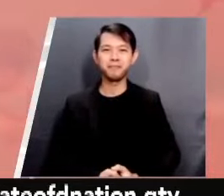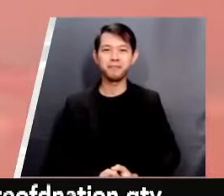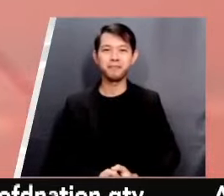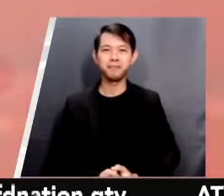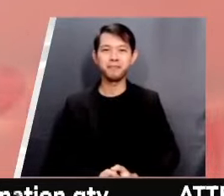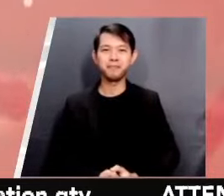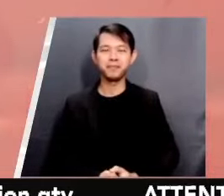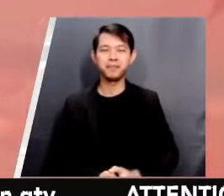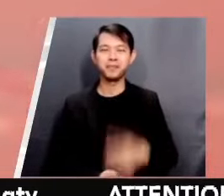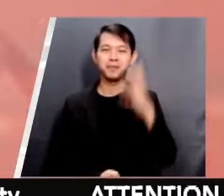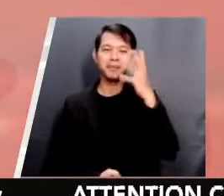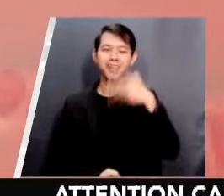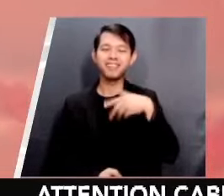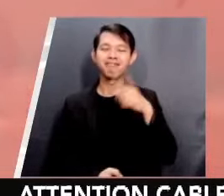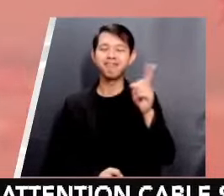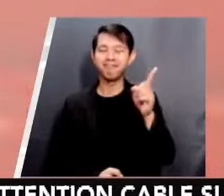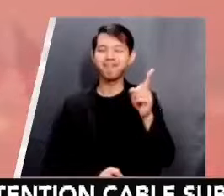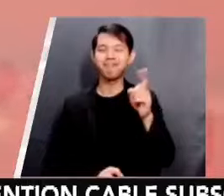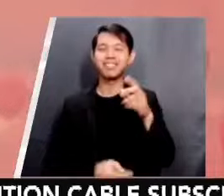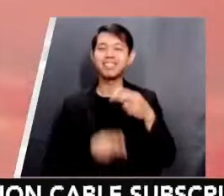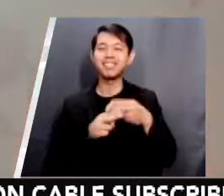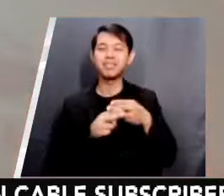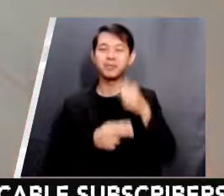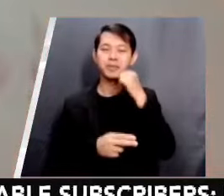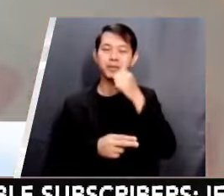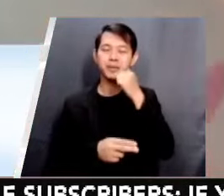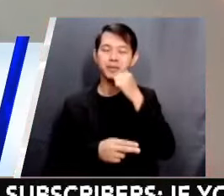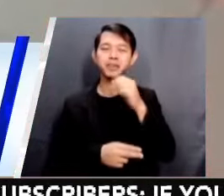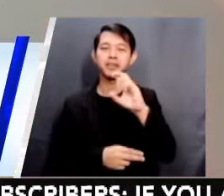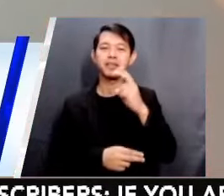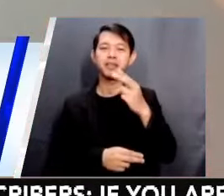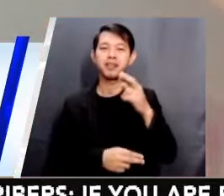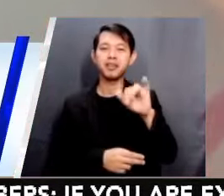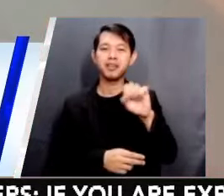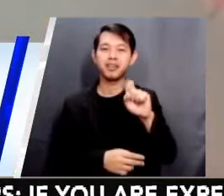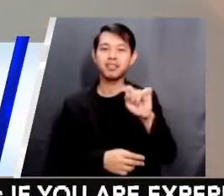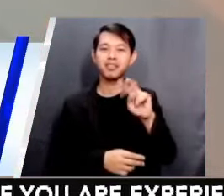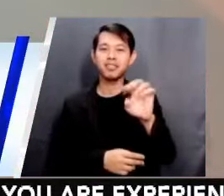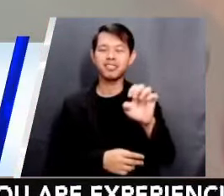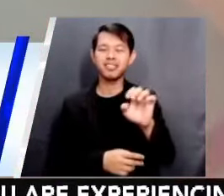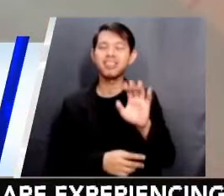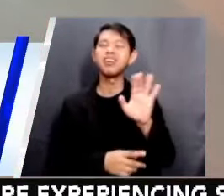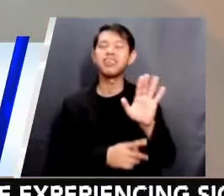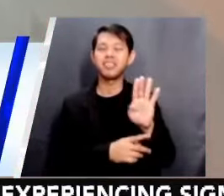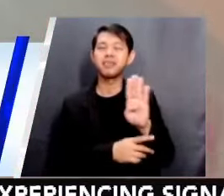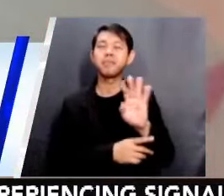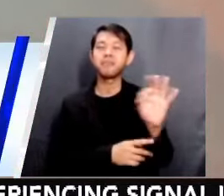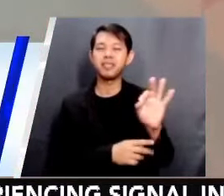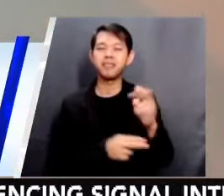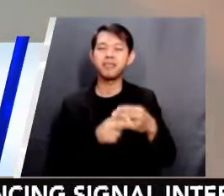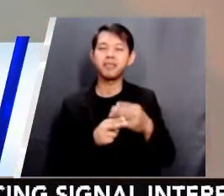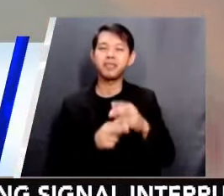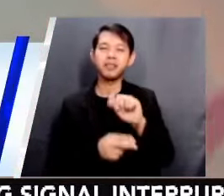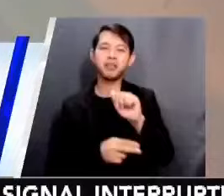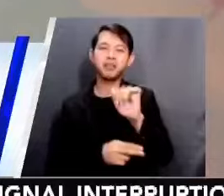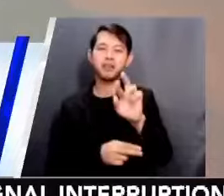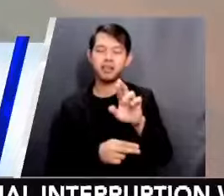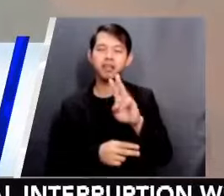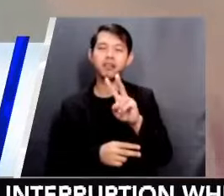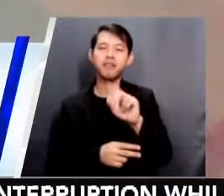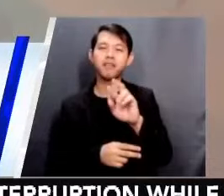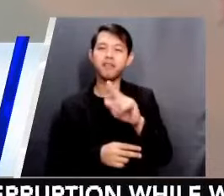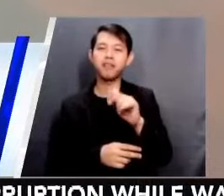Christine Joy Gonzalez. One and only focus ng kanyang boyfriend na si Air Vargas na nagbao ng smooth